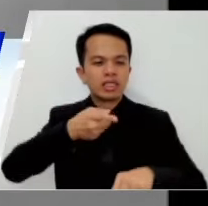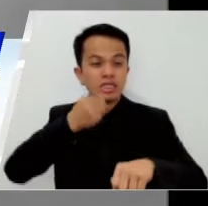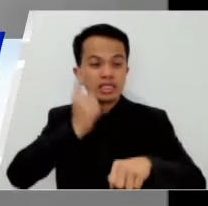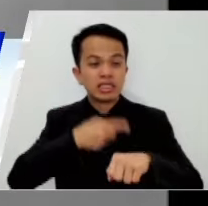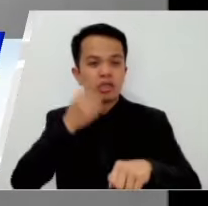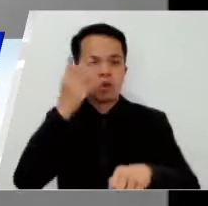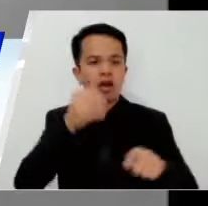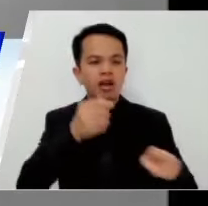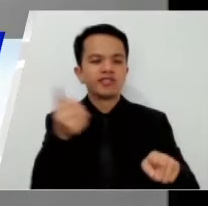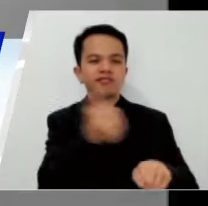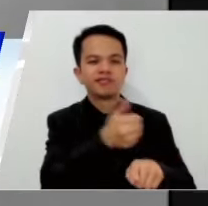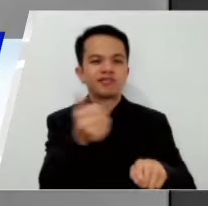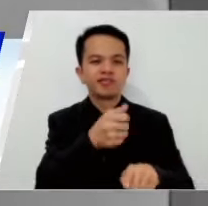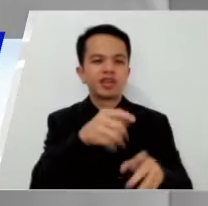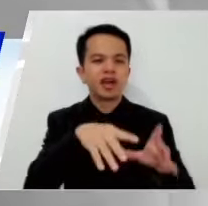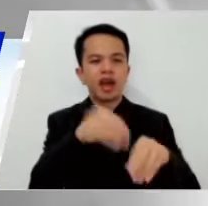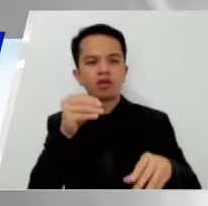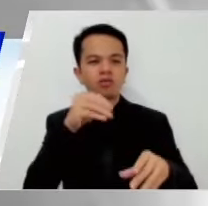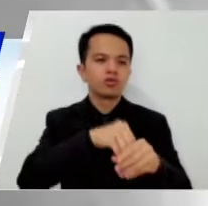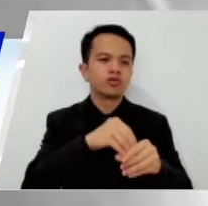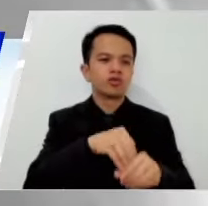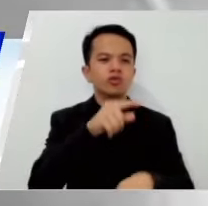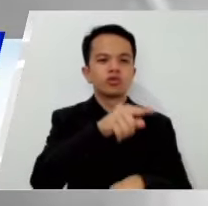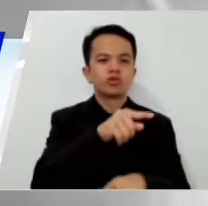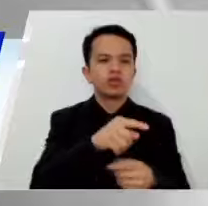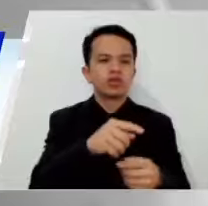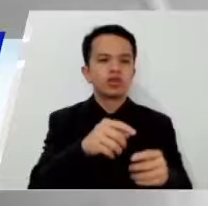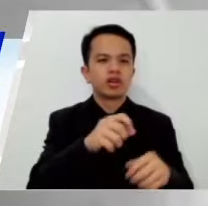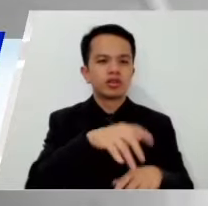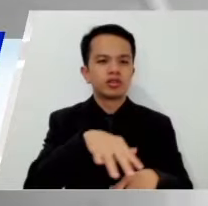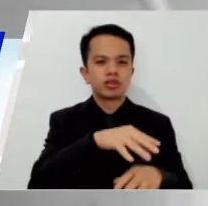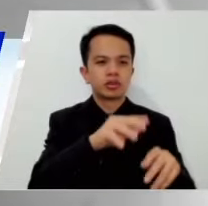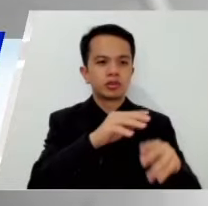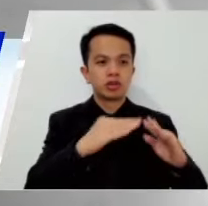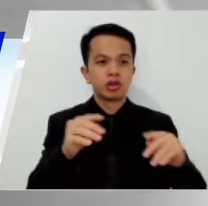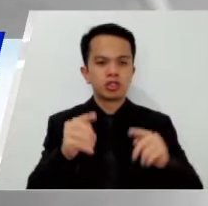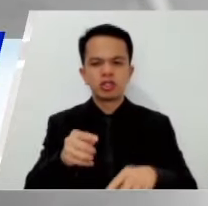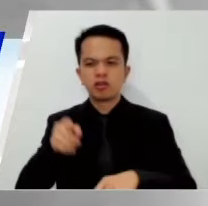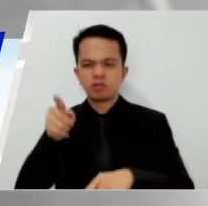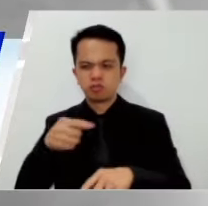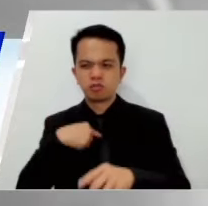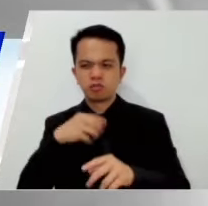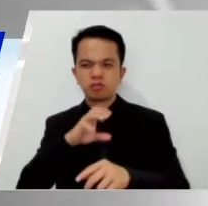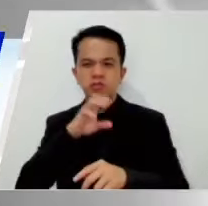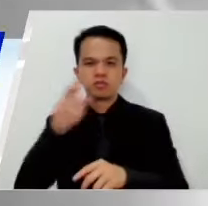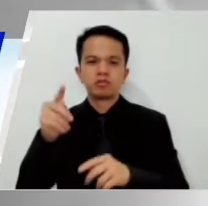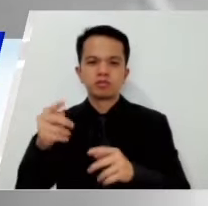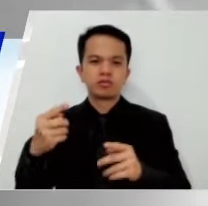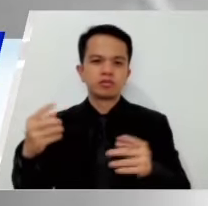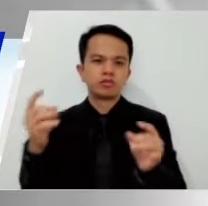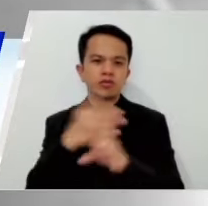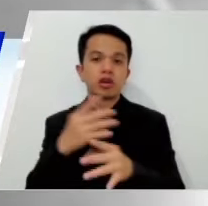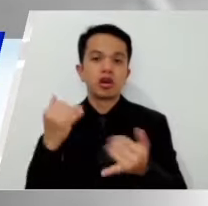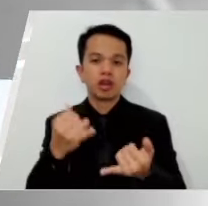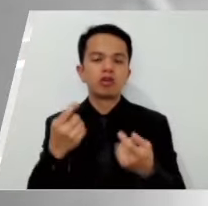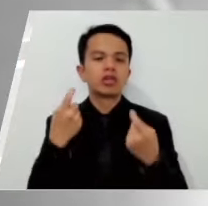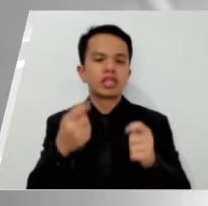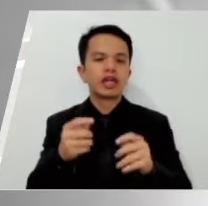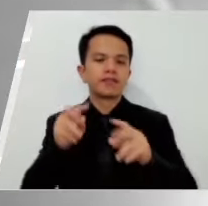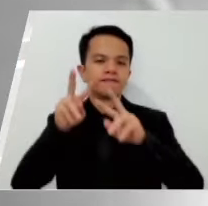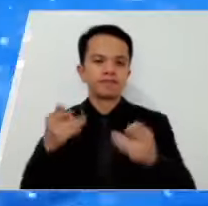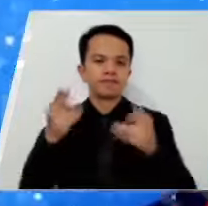labas-masok sa subdivision at nagbanta pa raw na babalikan siya. Patuloy ang imbestigasyon ng Las Piñas City